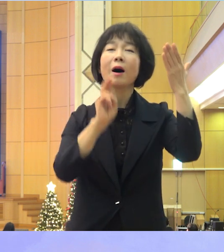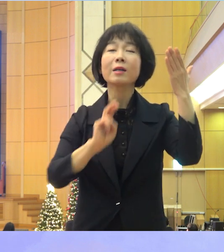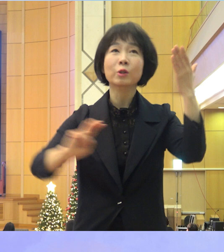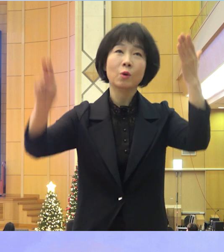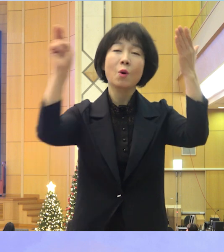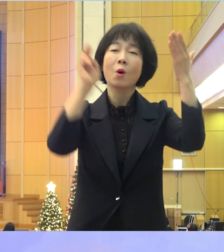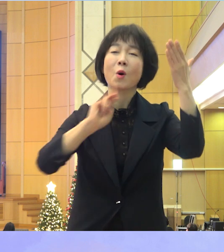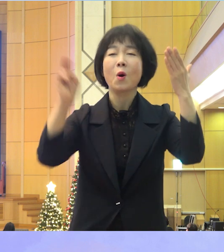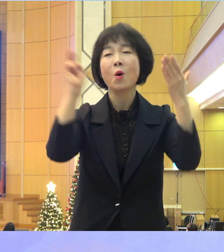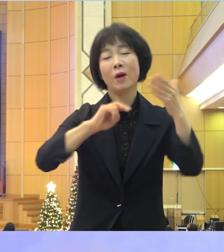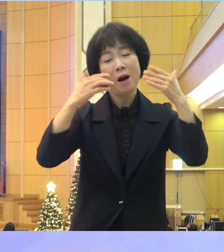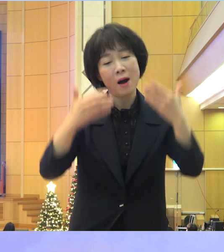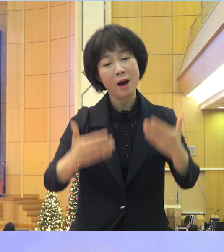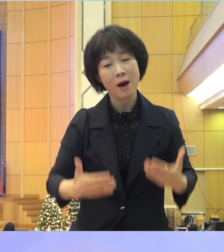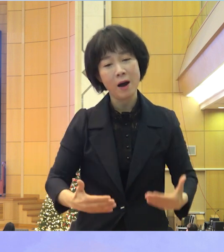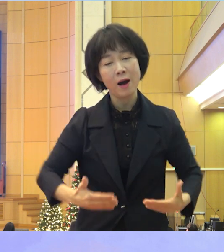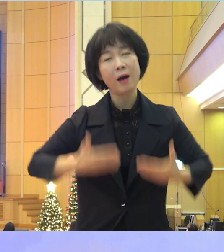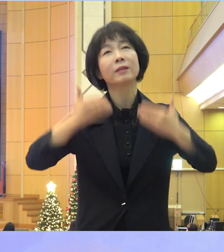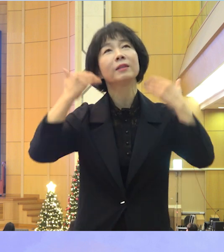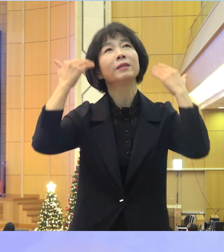주